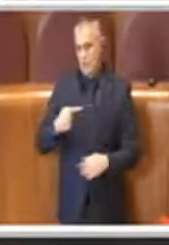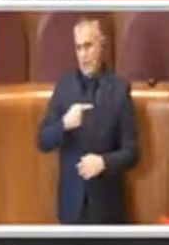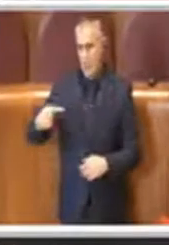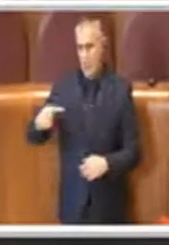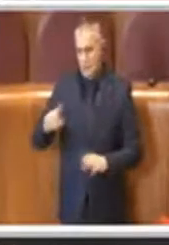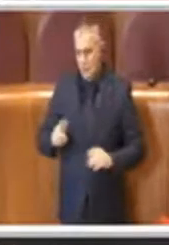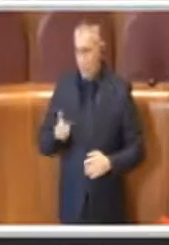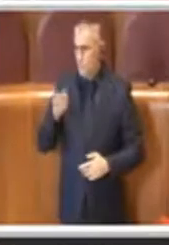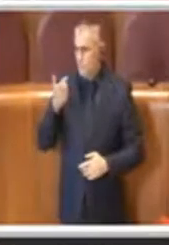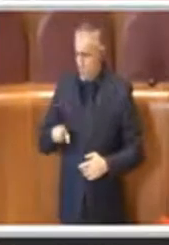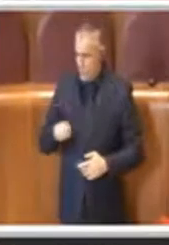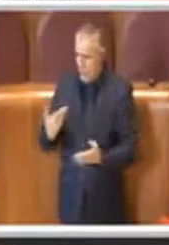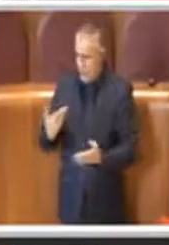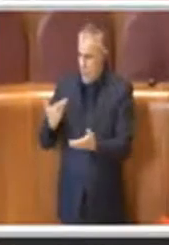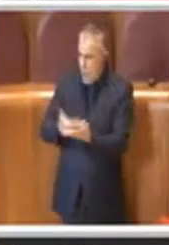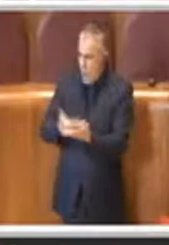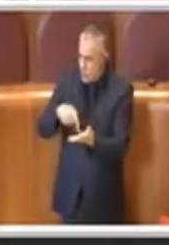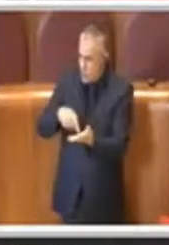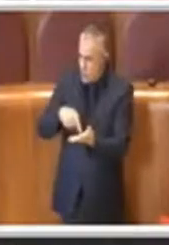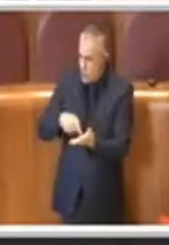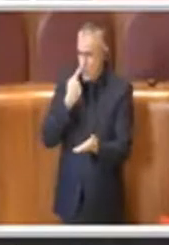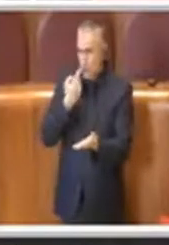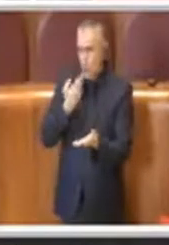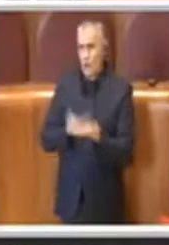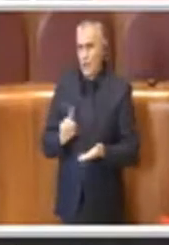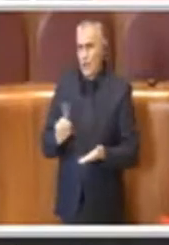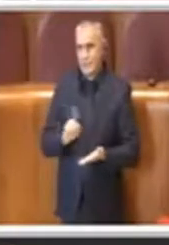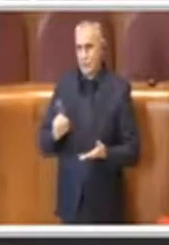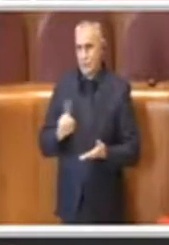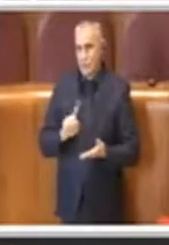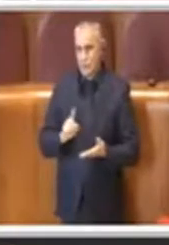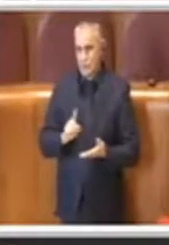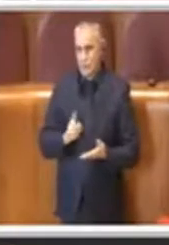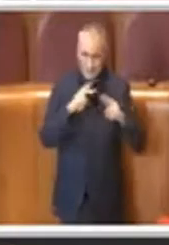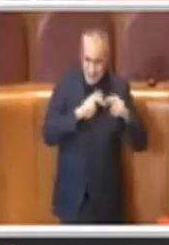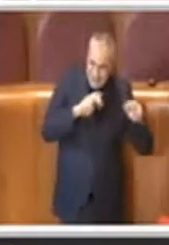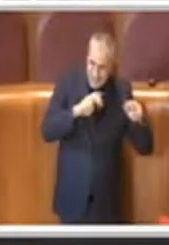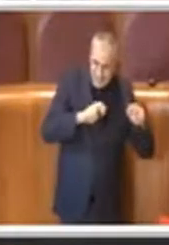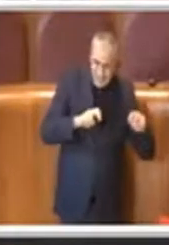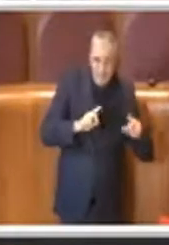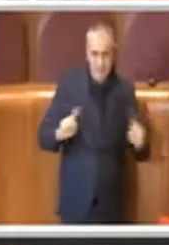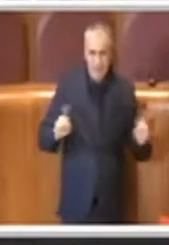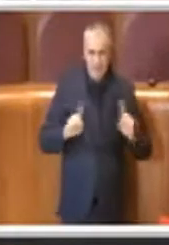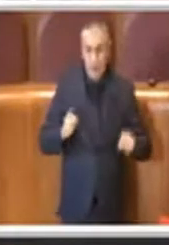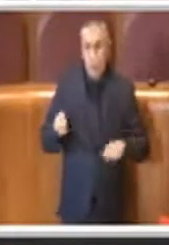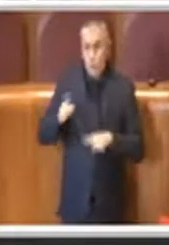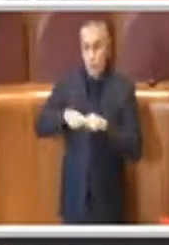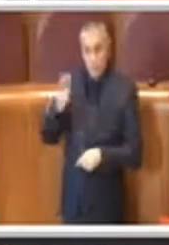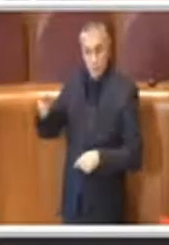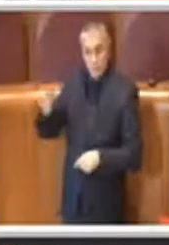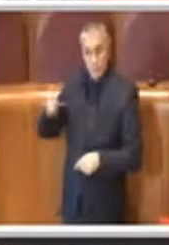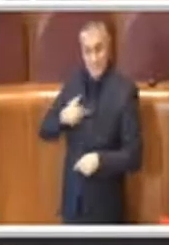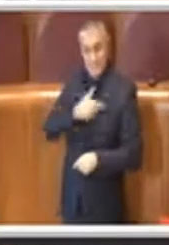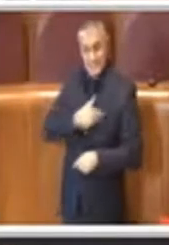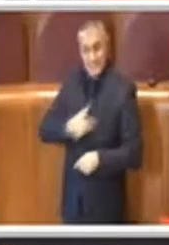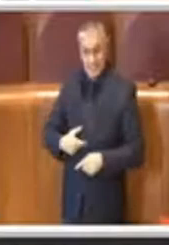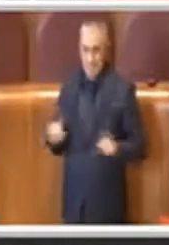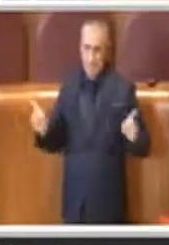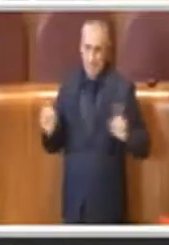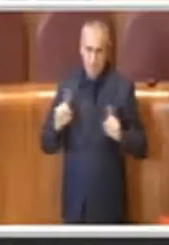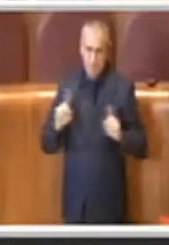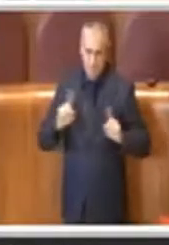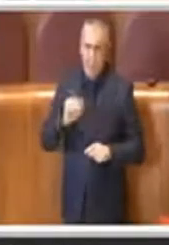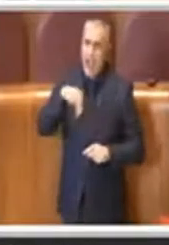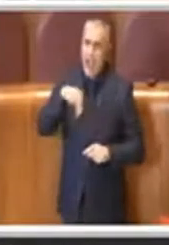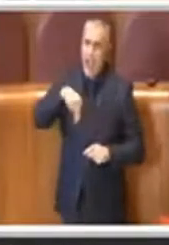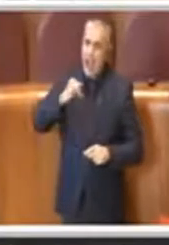perché la mozione per me non è lo strumento adeguato per indagare, soprattutto chiederlo alla sindaca, che non, sono d'accordo con la consigliera Agnello, non